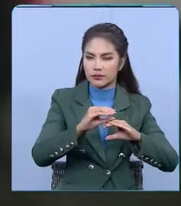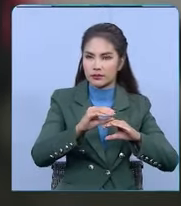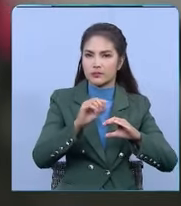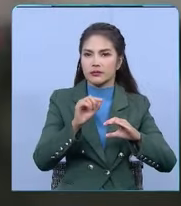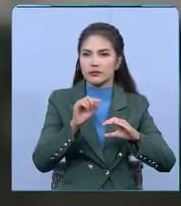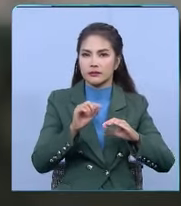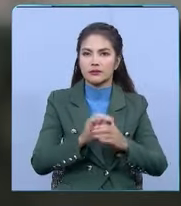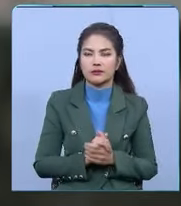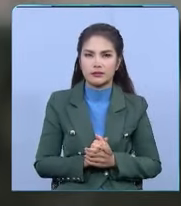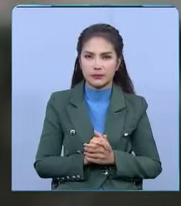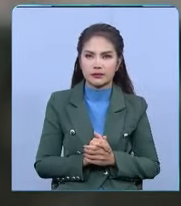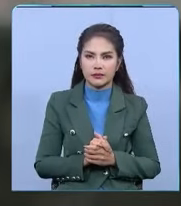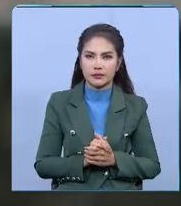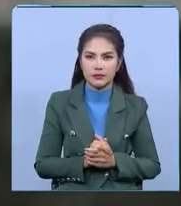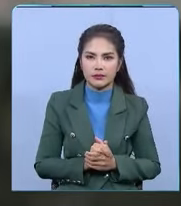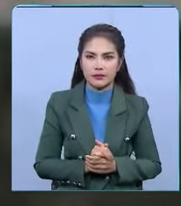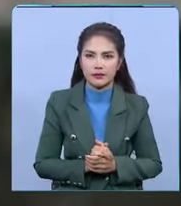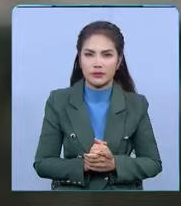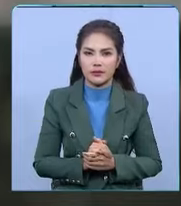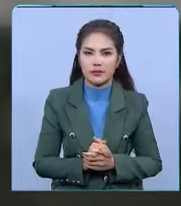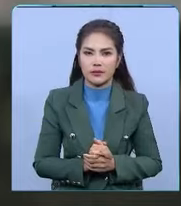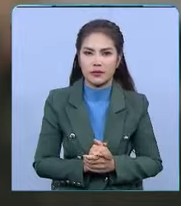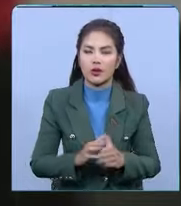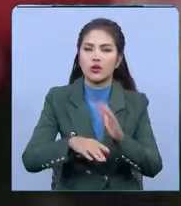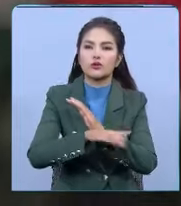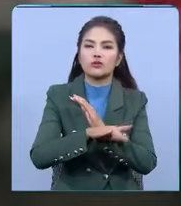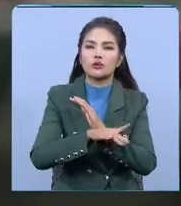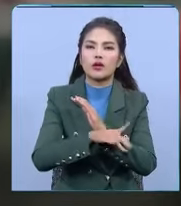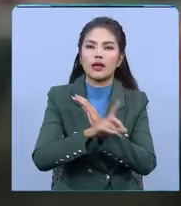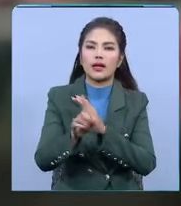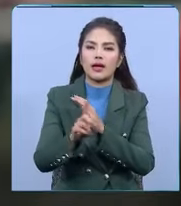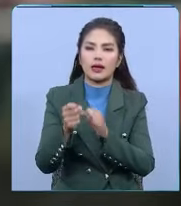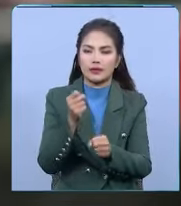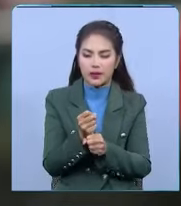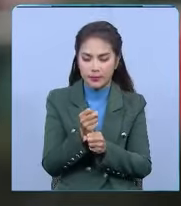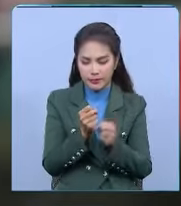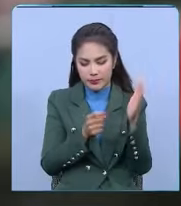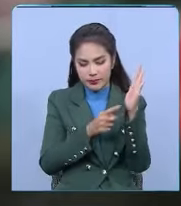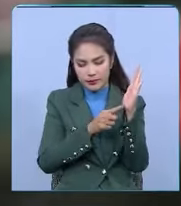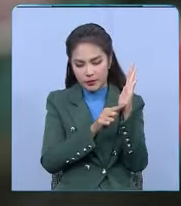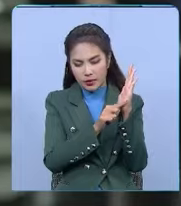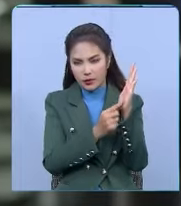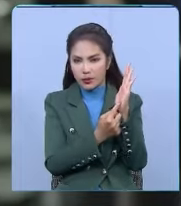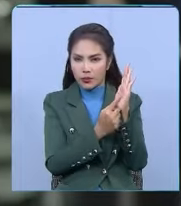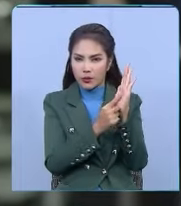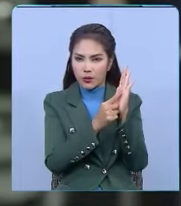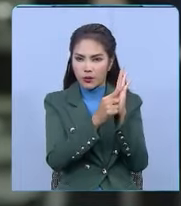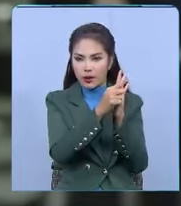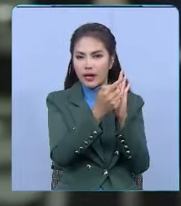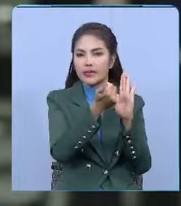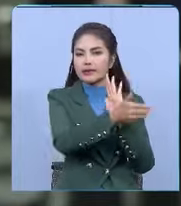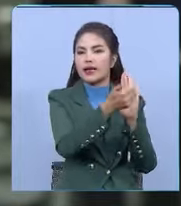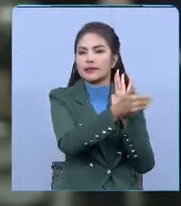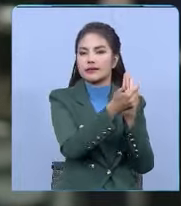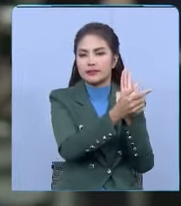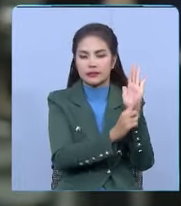สามบินอุตภาวเนี่ยเราจะตัดเส้นทางขึ้นไปทางอีสานนะครับผ่านไปทางหลายสิ